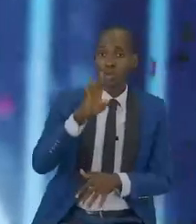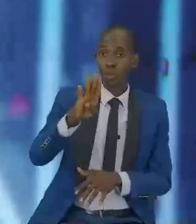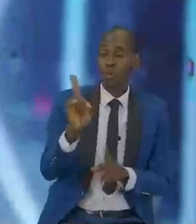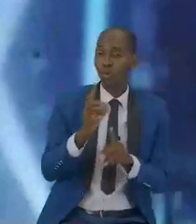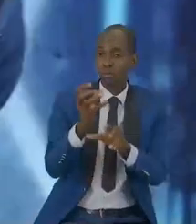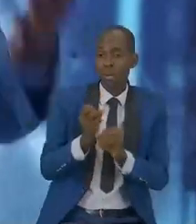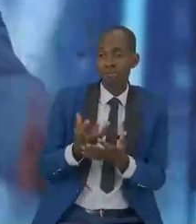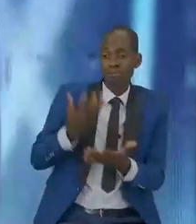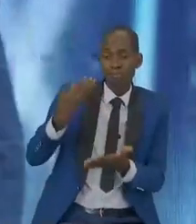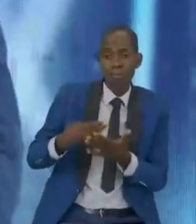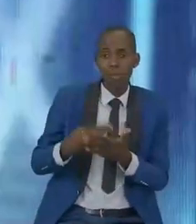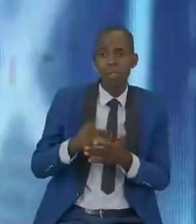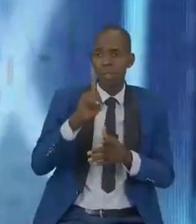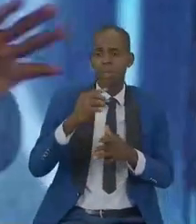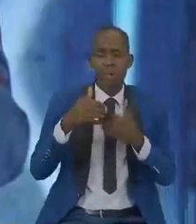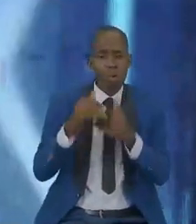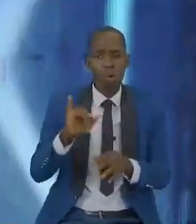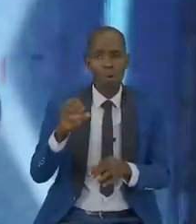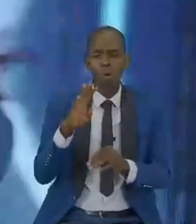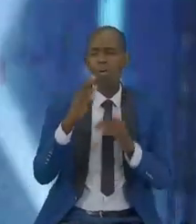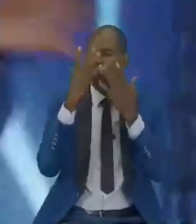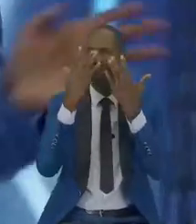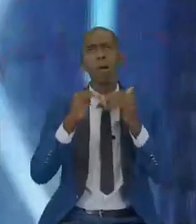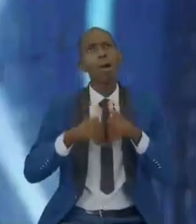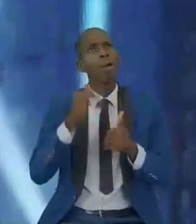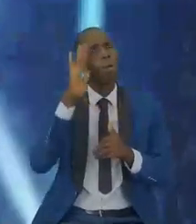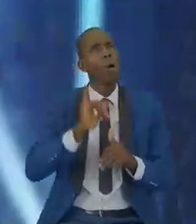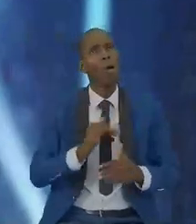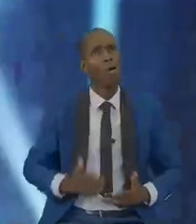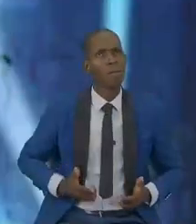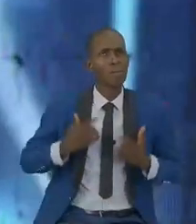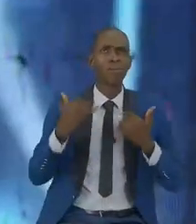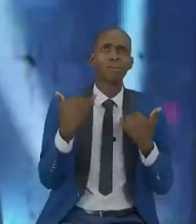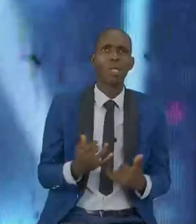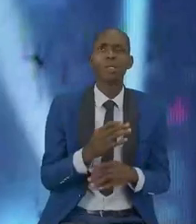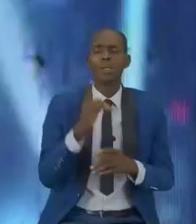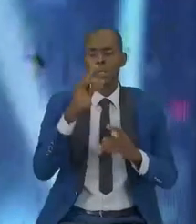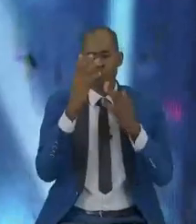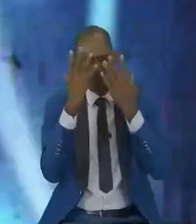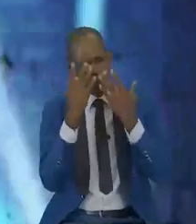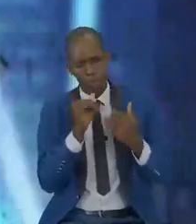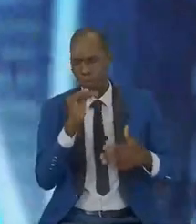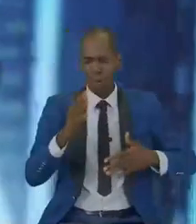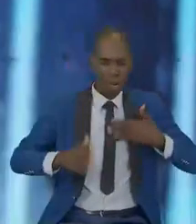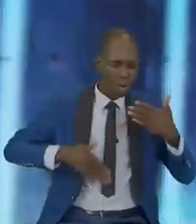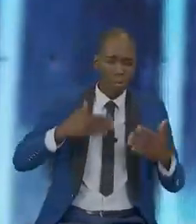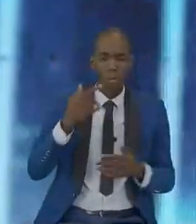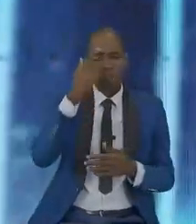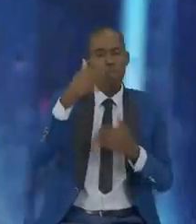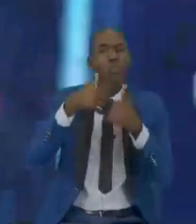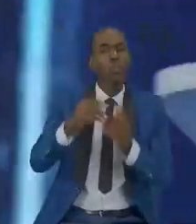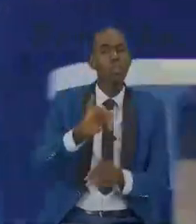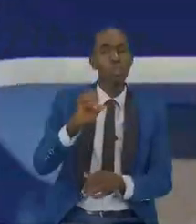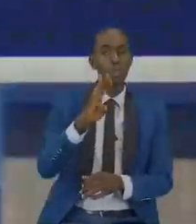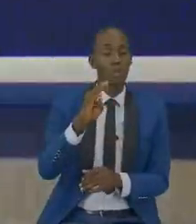perds un boulot, presque, tu voudrais même mourir. Comment je vais même vivre maintenant sans boulot et pas de bonheur? Tu